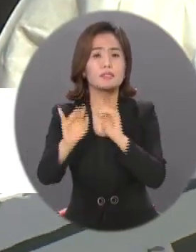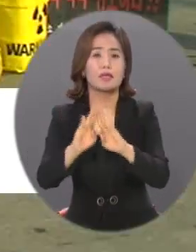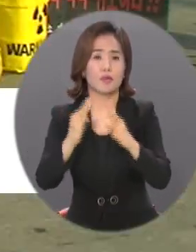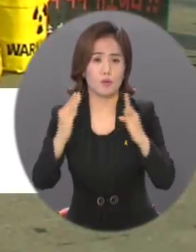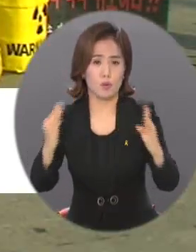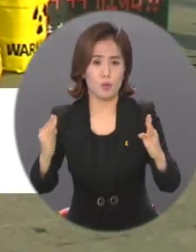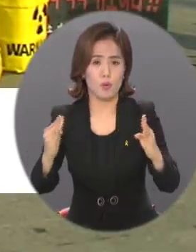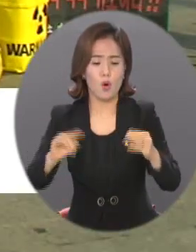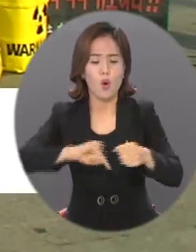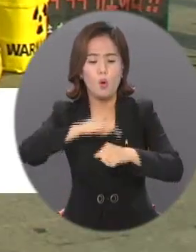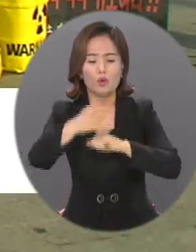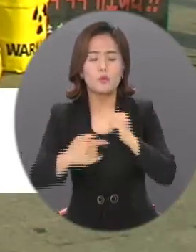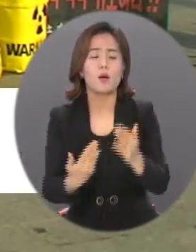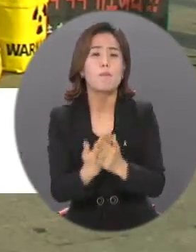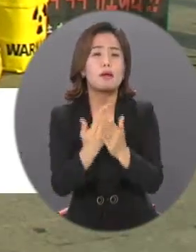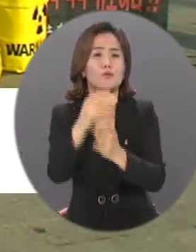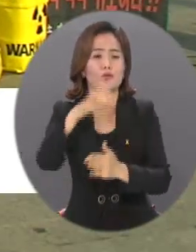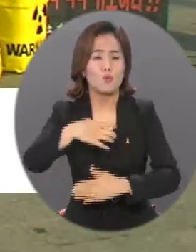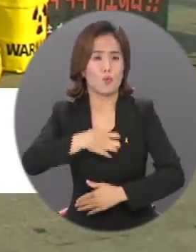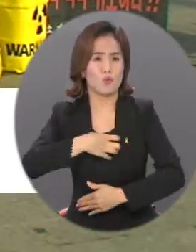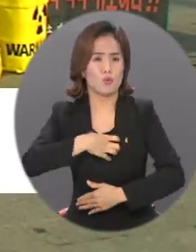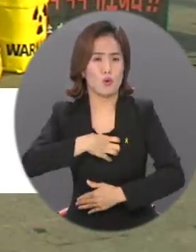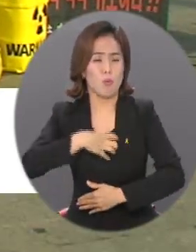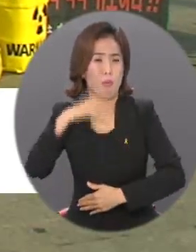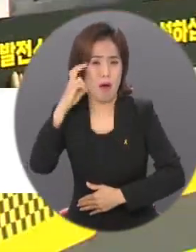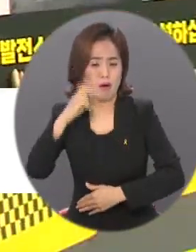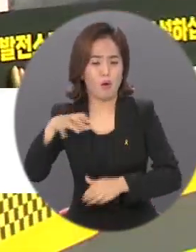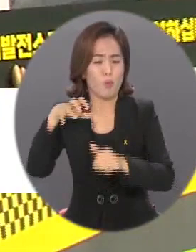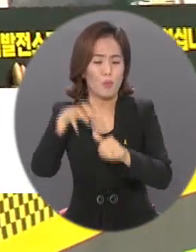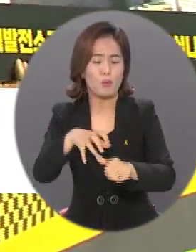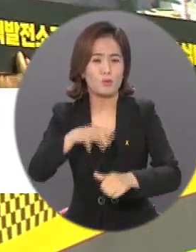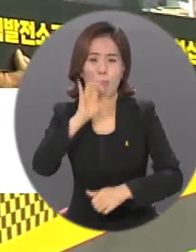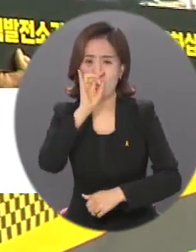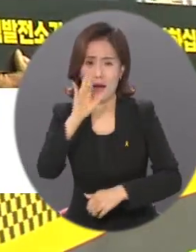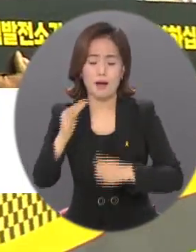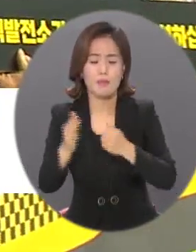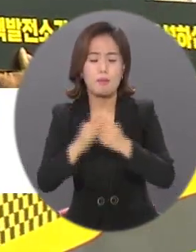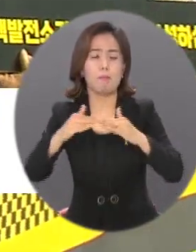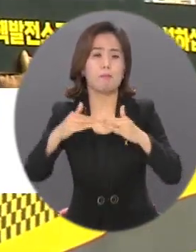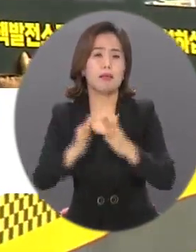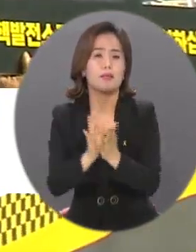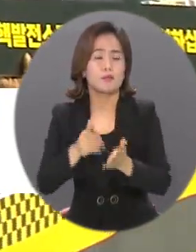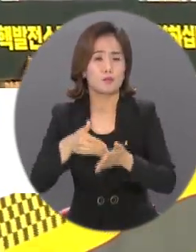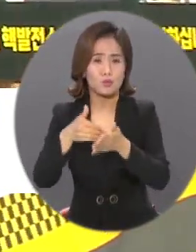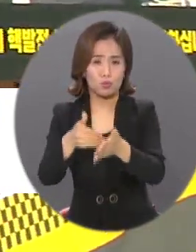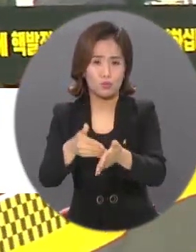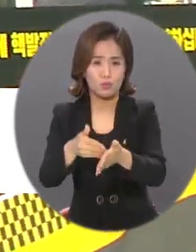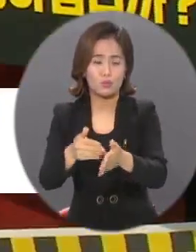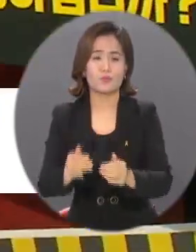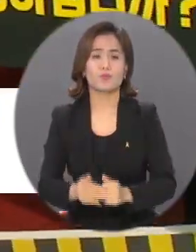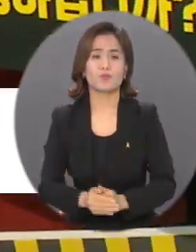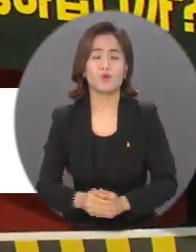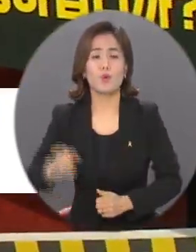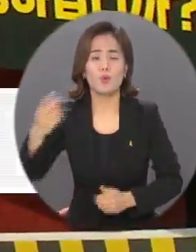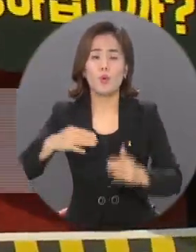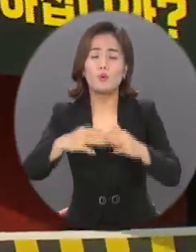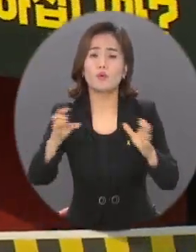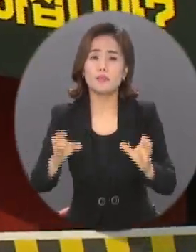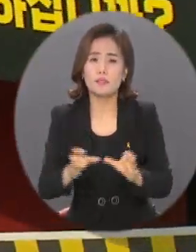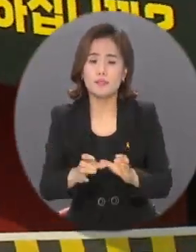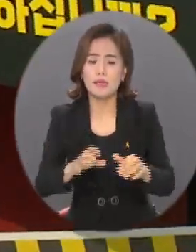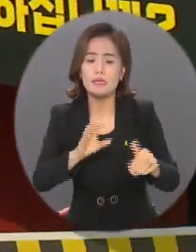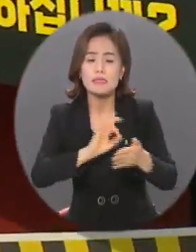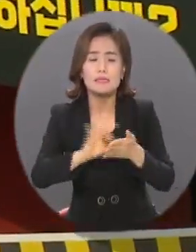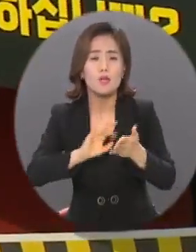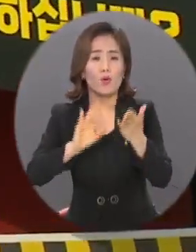열고 원자력 발전소는 위험을 예측하거나 통제할 수 없다며 폐쇄를 촉구했습니다. 또 단체는